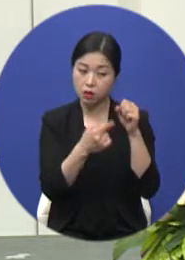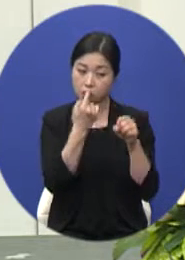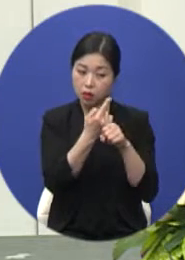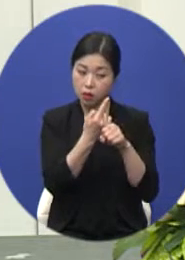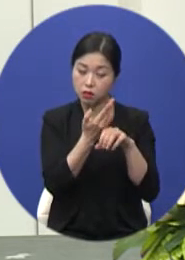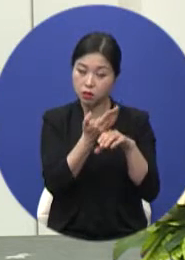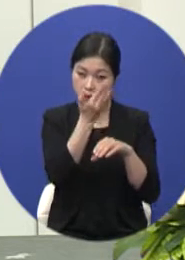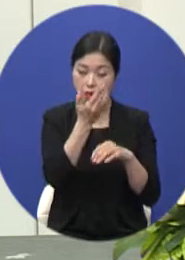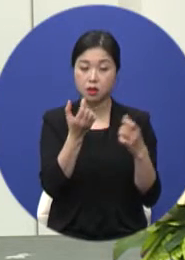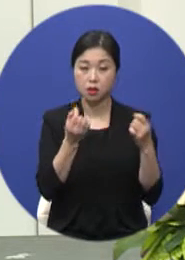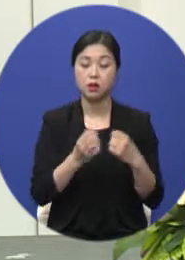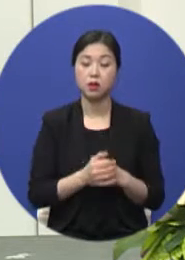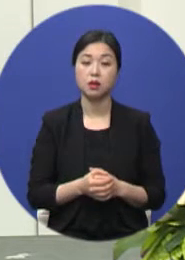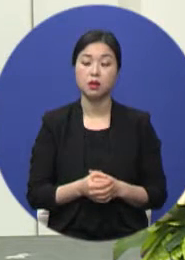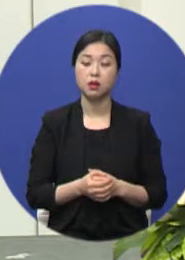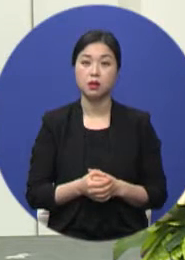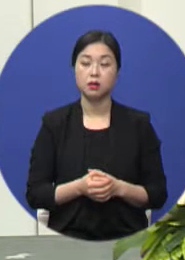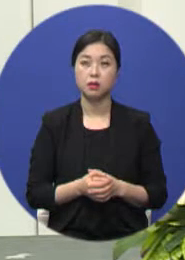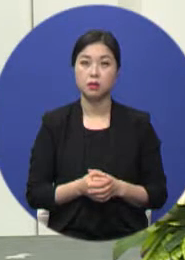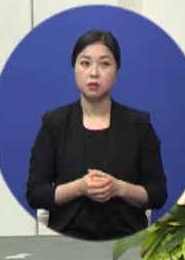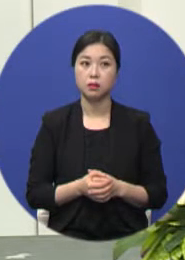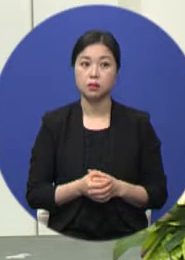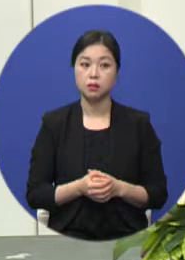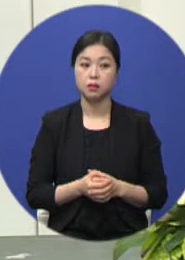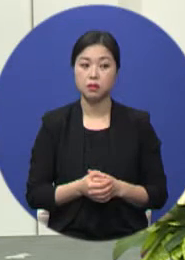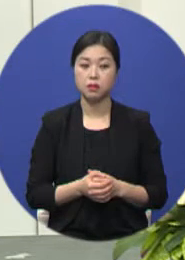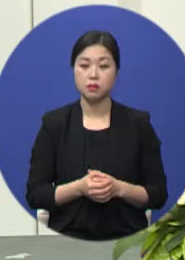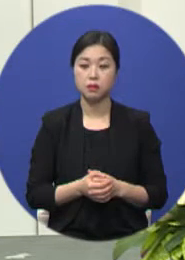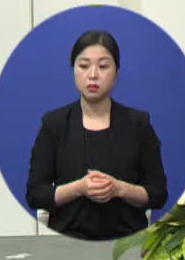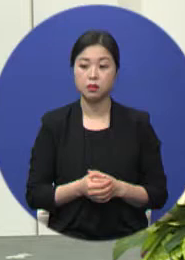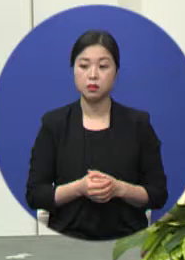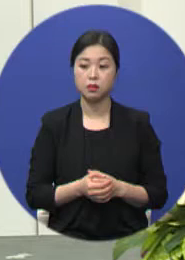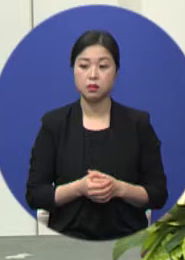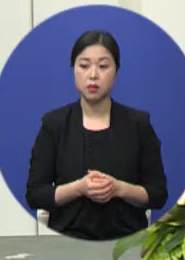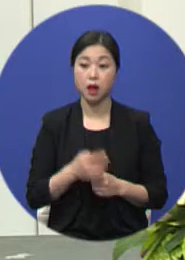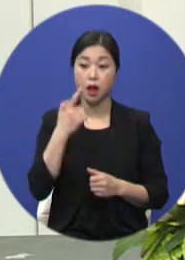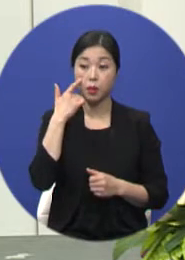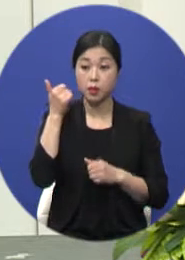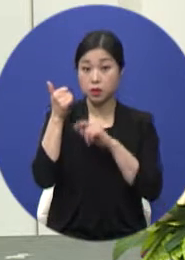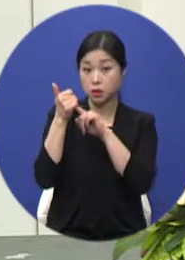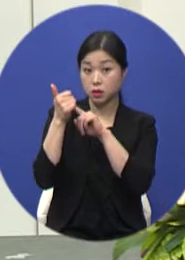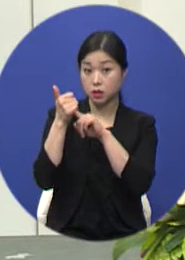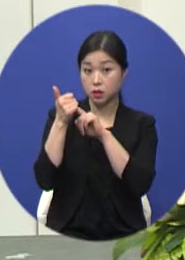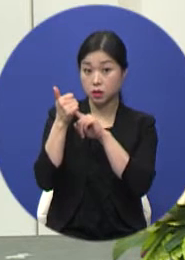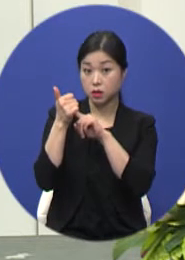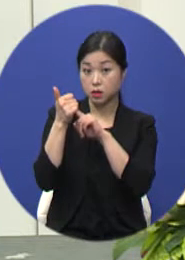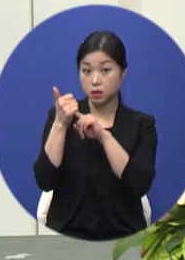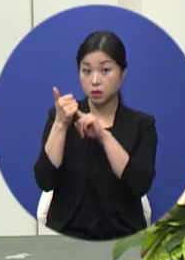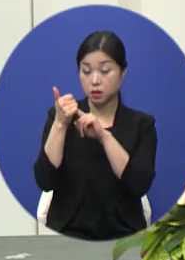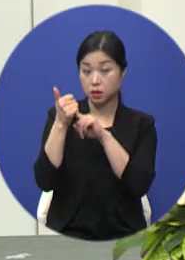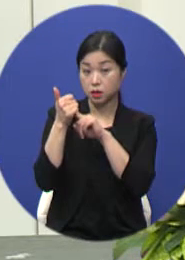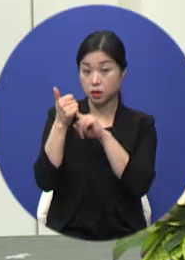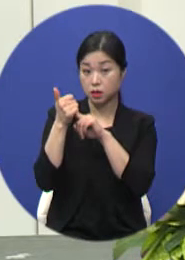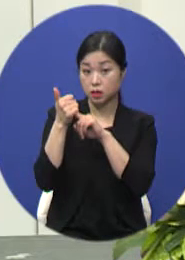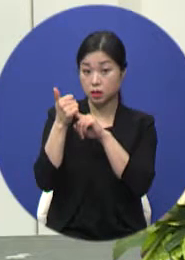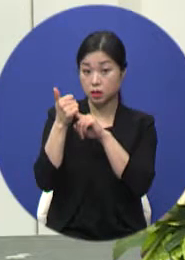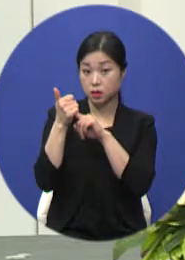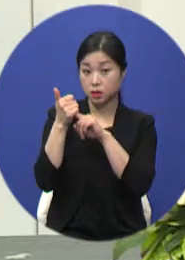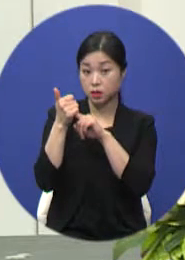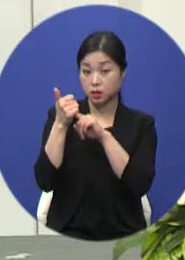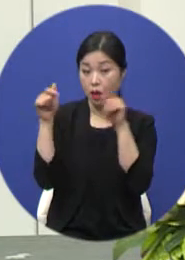네. 그 저 아버지 있을 때 그 술을 좀 많이 먹었어요. 아,